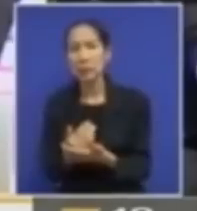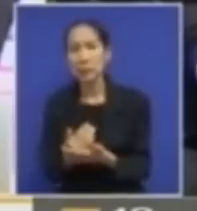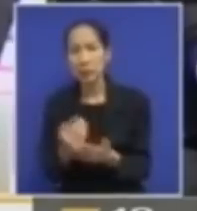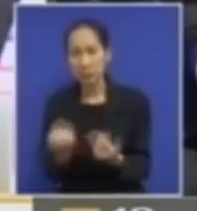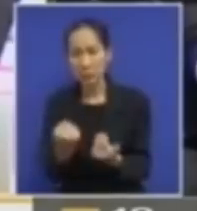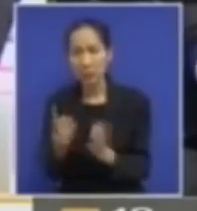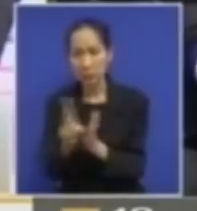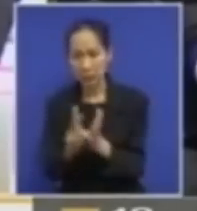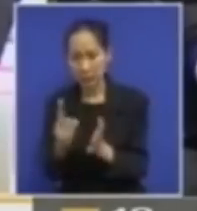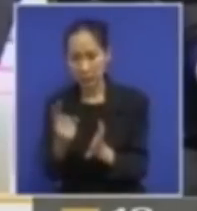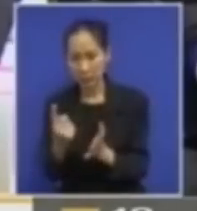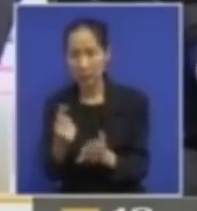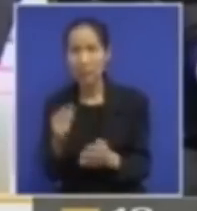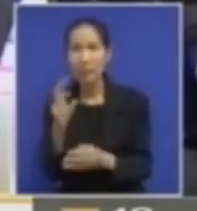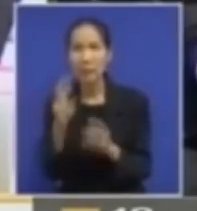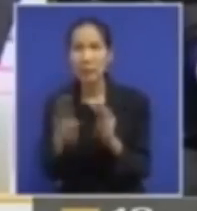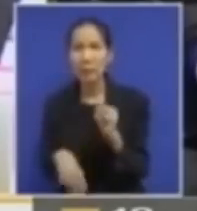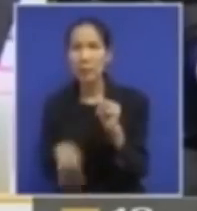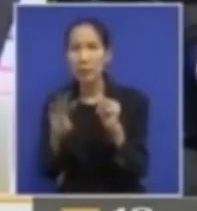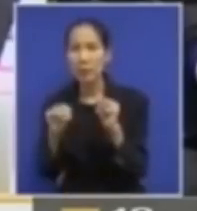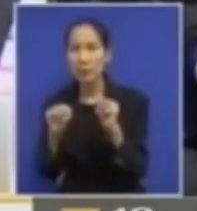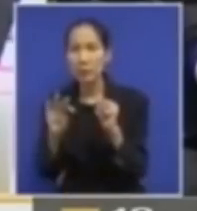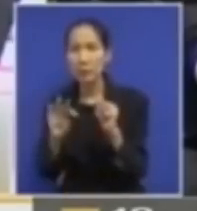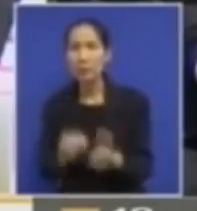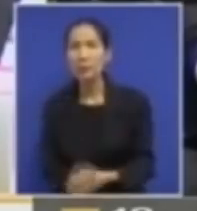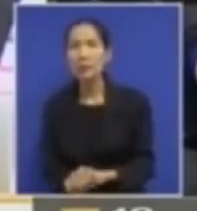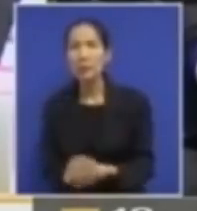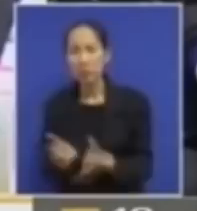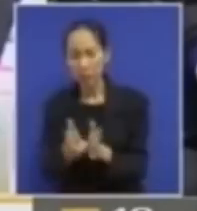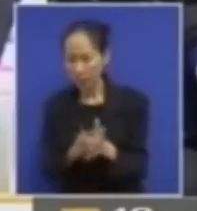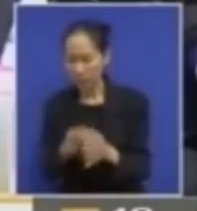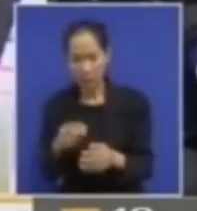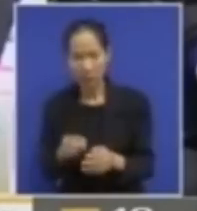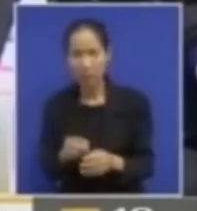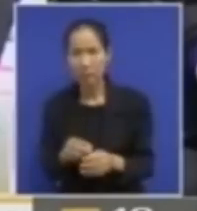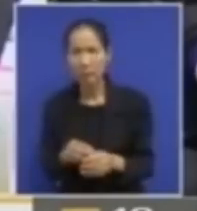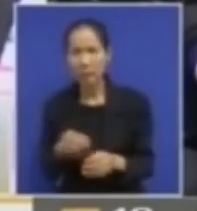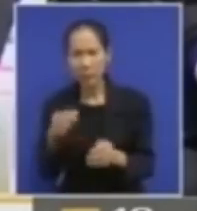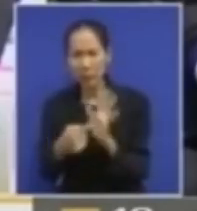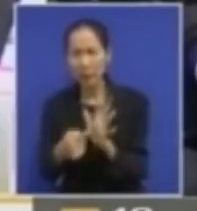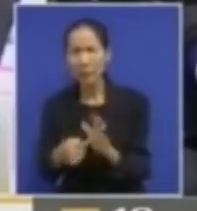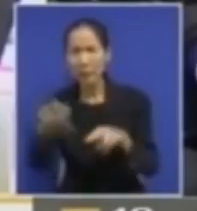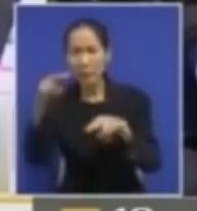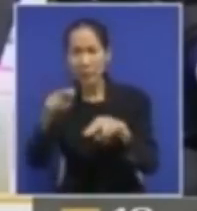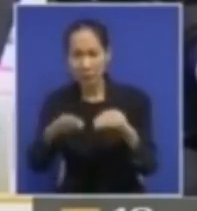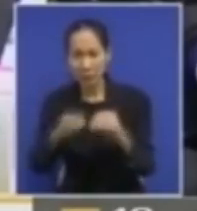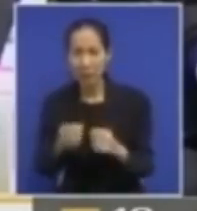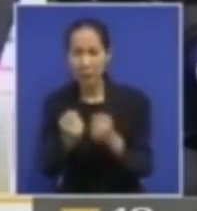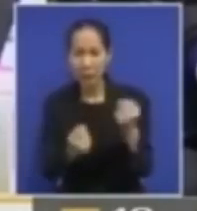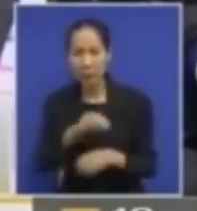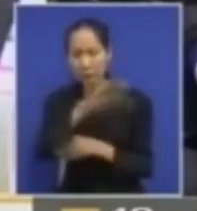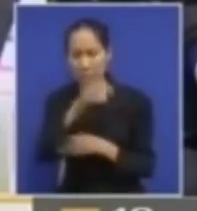มยกตัวอย่างง่ายๆครับห้ามนั่งรถกระบะนั่งท้ายรถกระบะออกไป3วันต้องเป